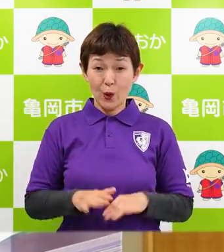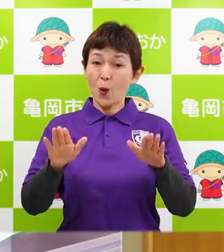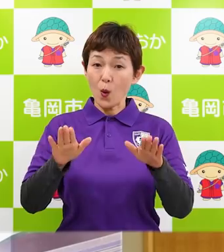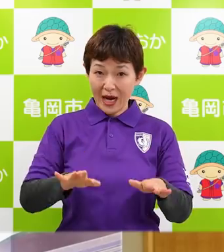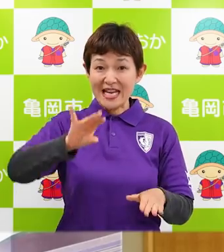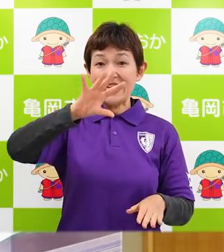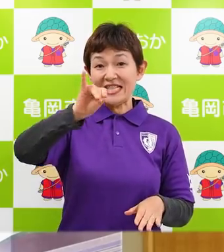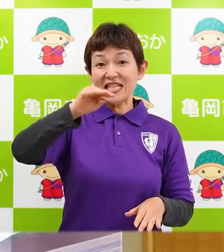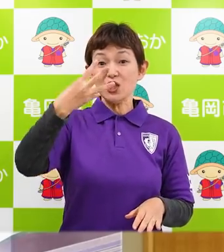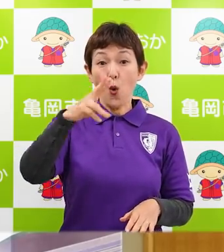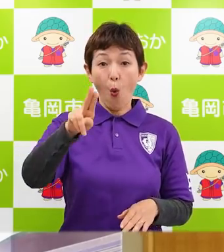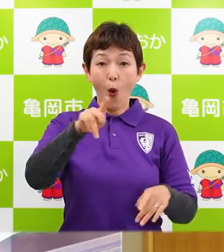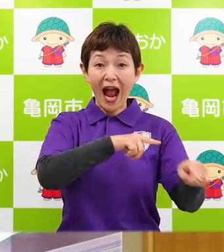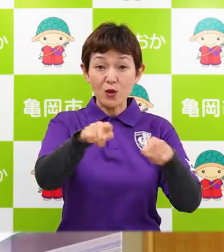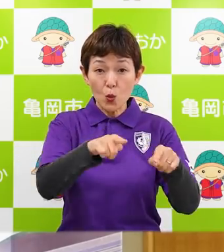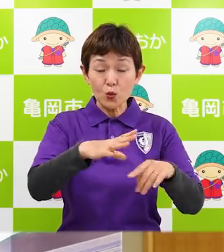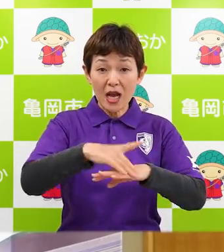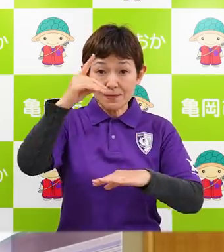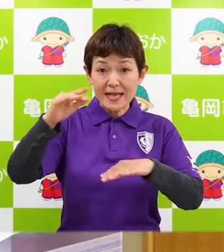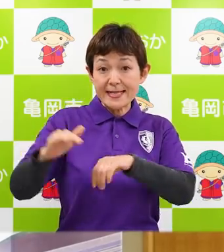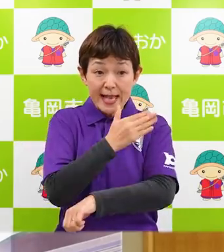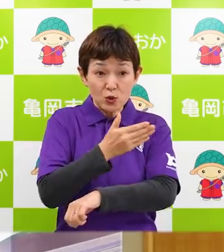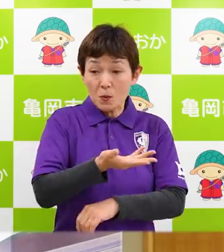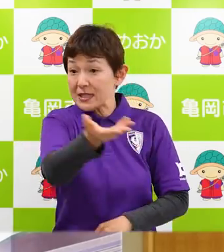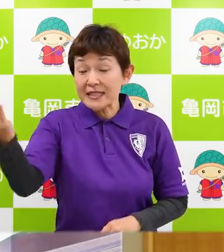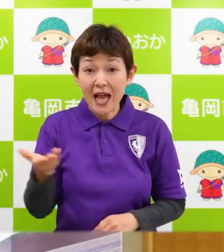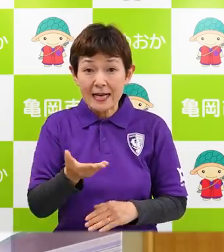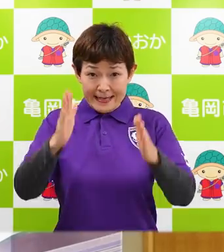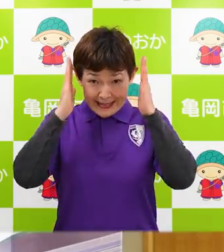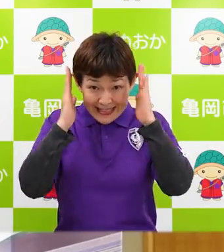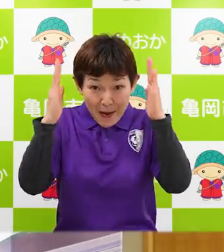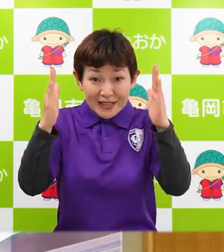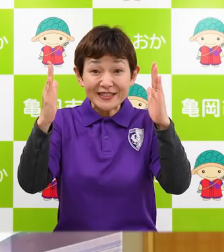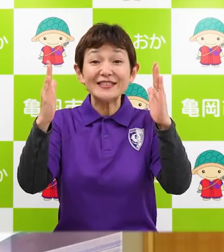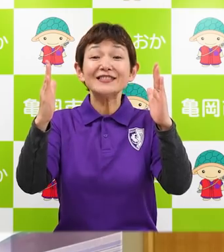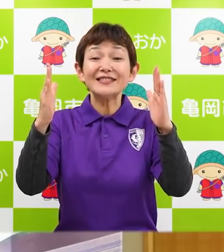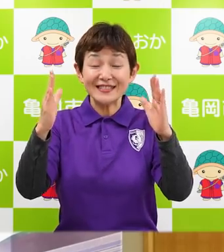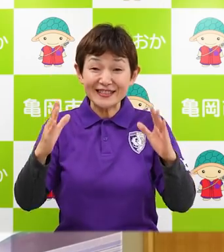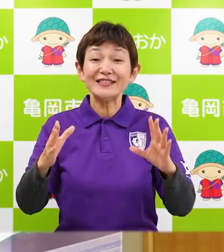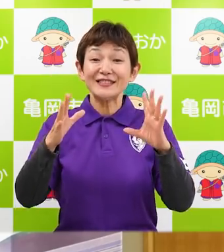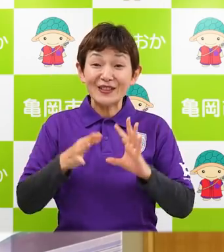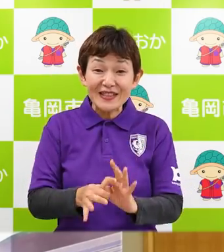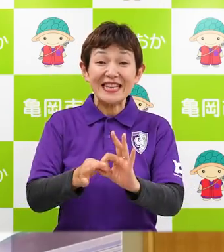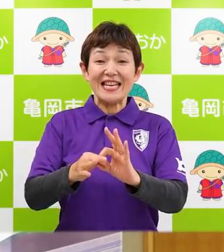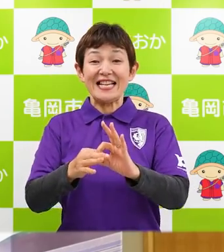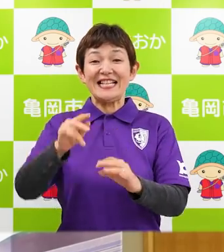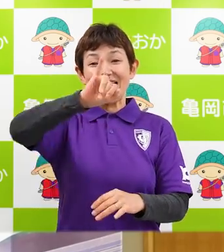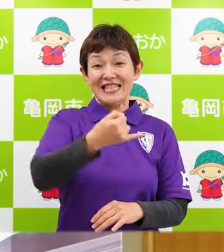めサンガの選手の皆さんの頑張りによって J1 を昇格を勝ち取ることができ